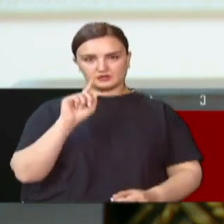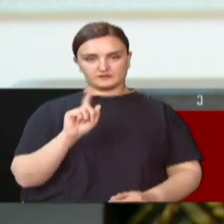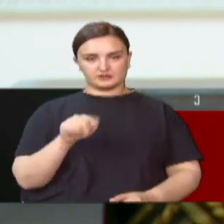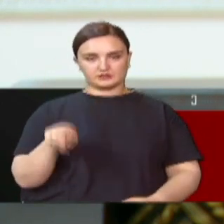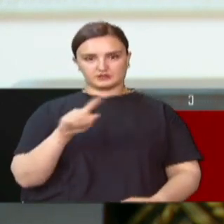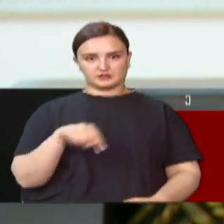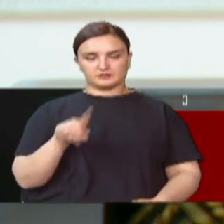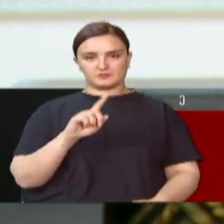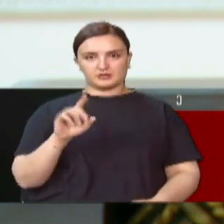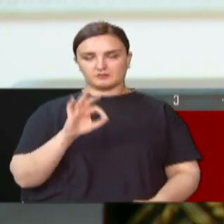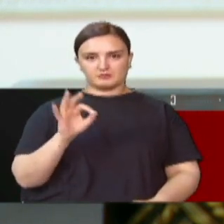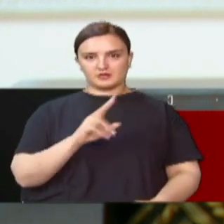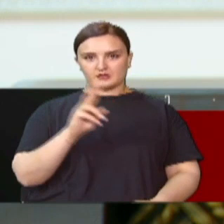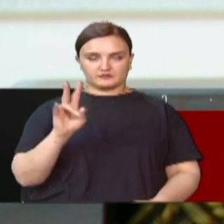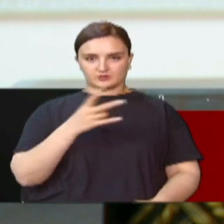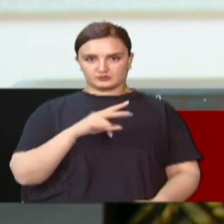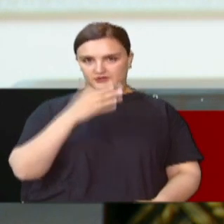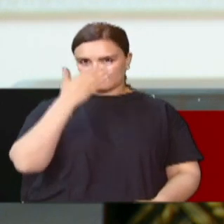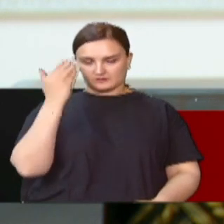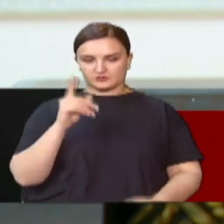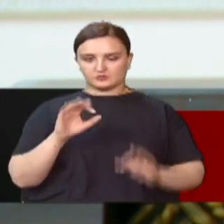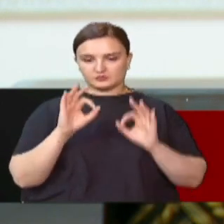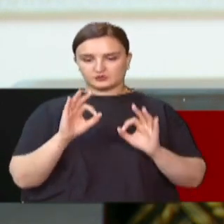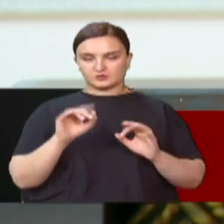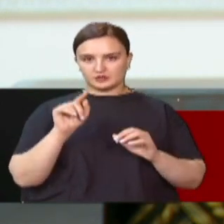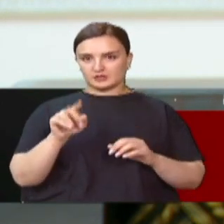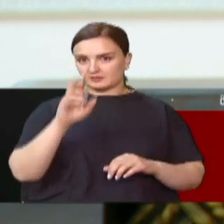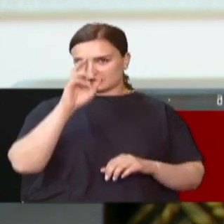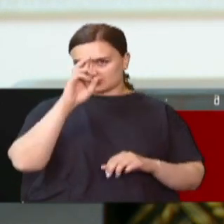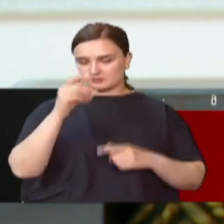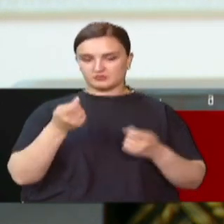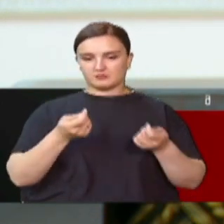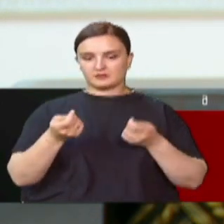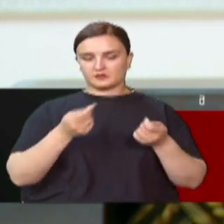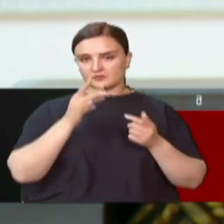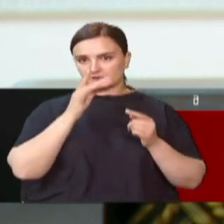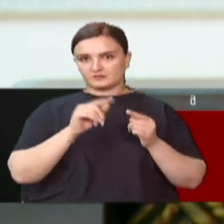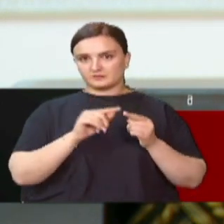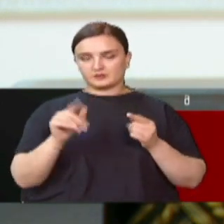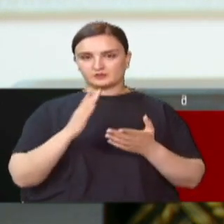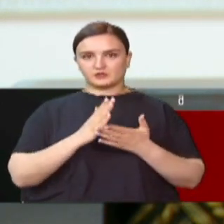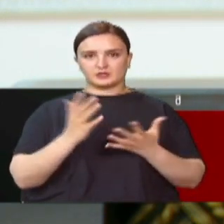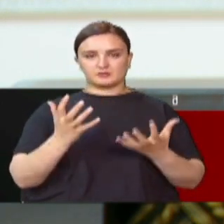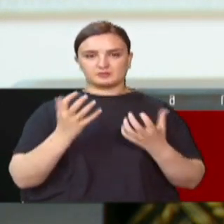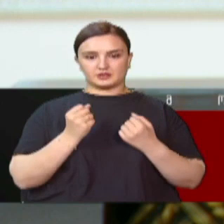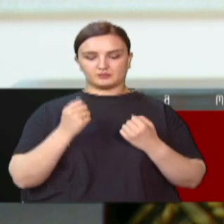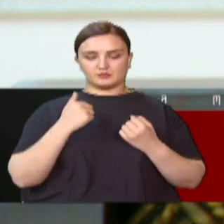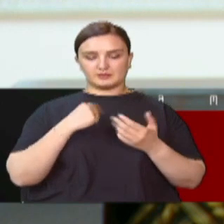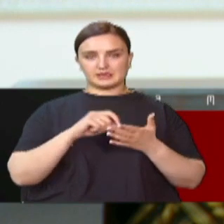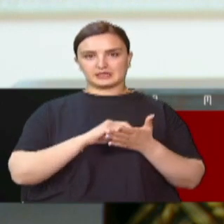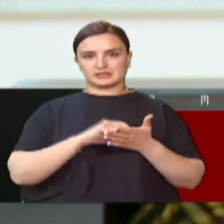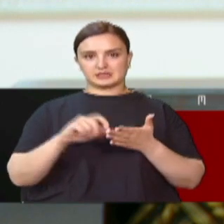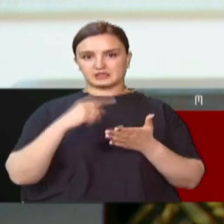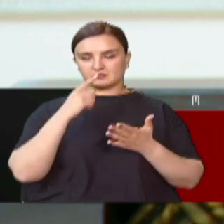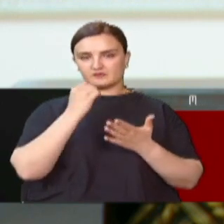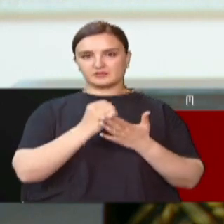მე, მაგრამ არავის არ დაუჭდეს, რომ სწორედ ამ ხელისუფლების მართლობის პერიოდში არის მიღებული. მე ხას უსვავ